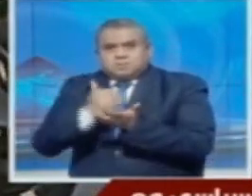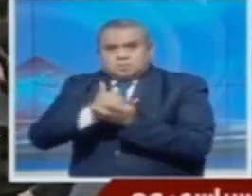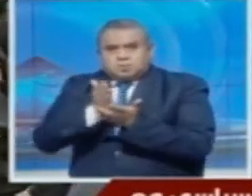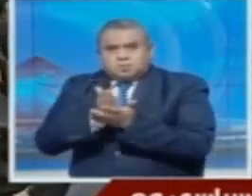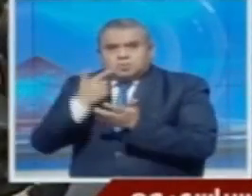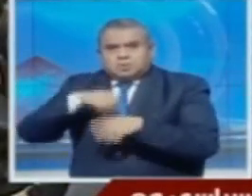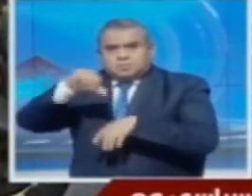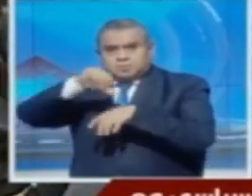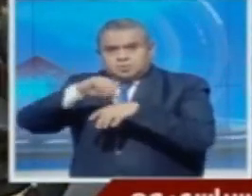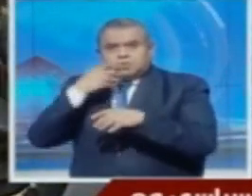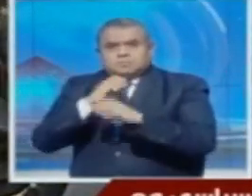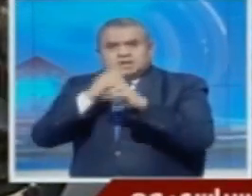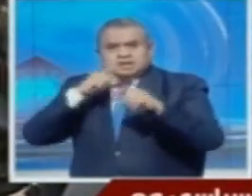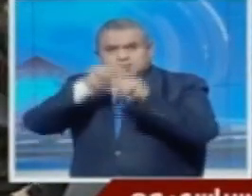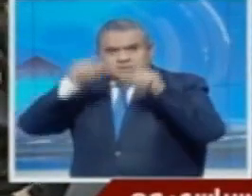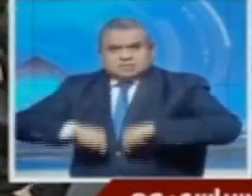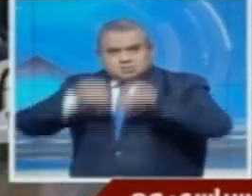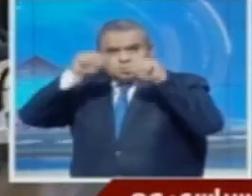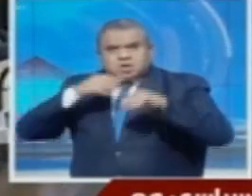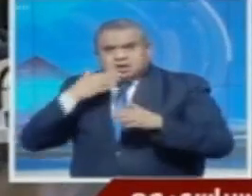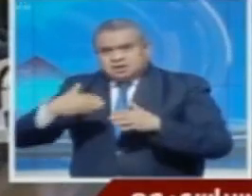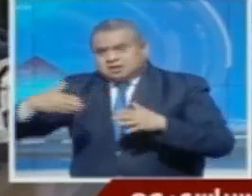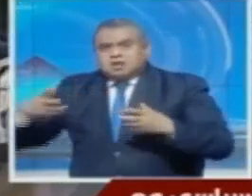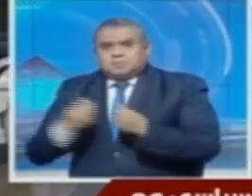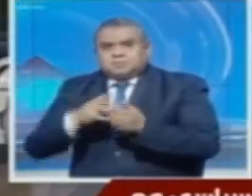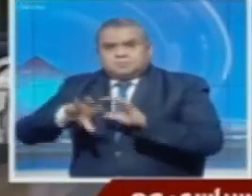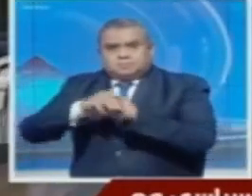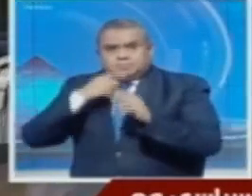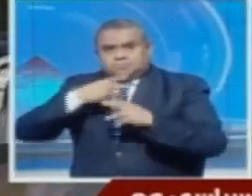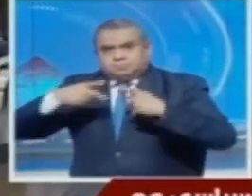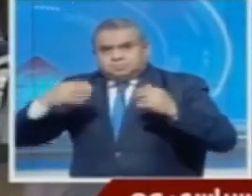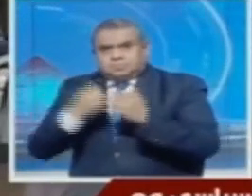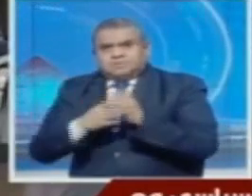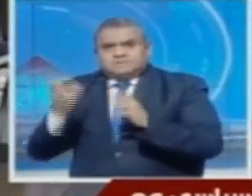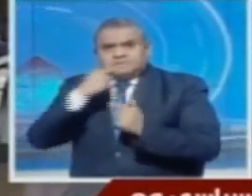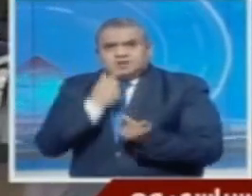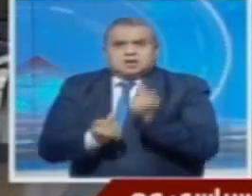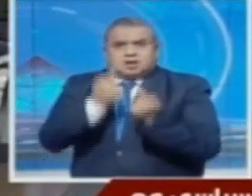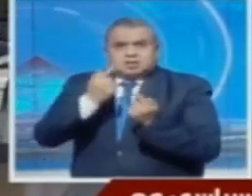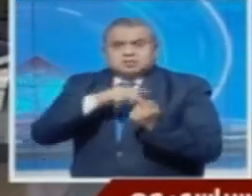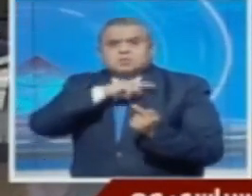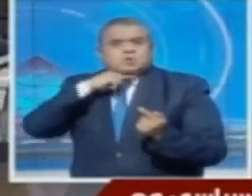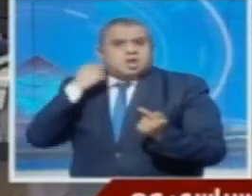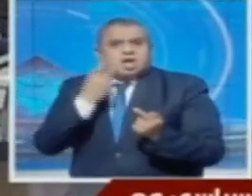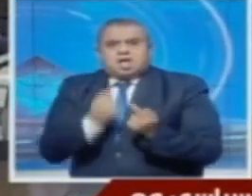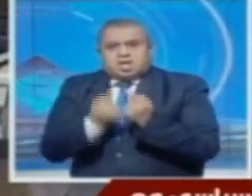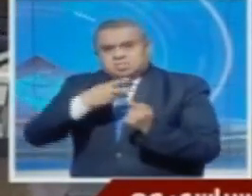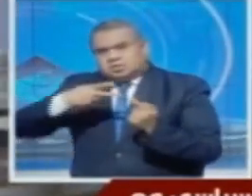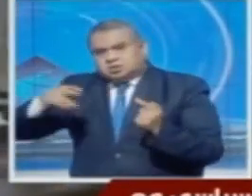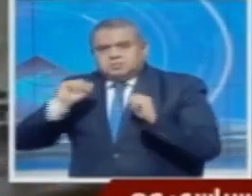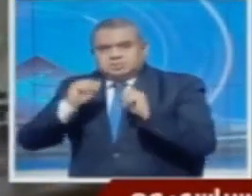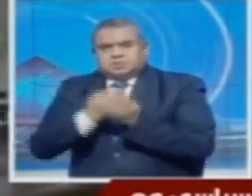للسيارات والحافلات وأماكن للأنشطة التجارية والخدمية المتنوعة، فضلا عن الحدائق والمساحات